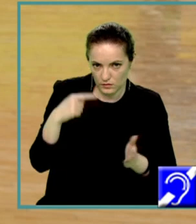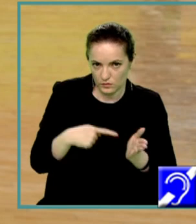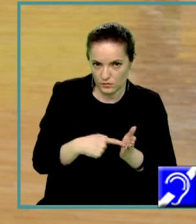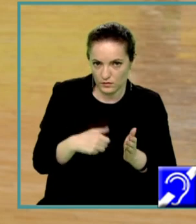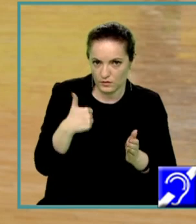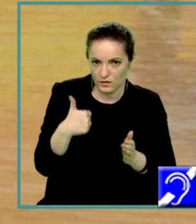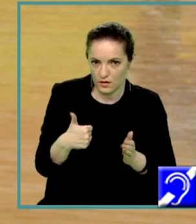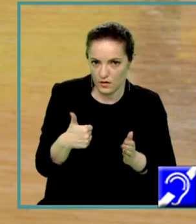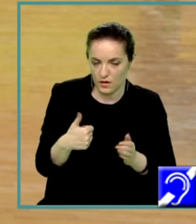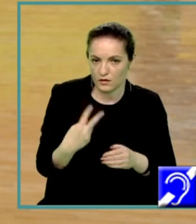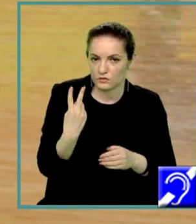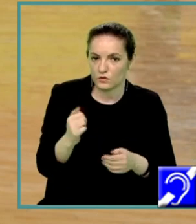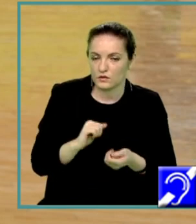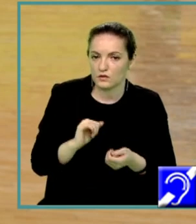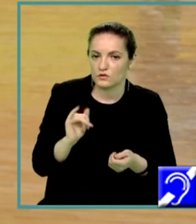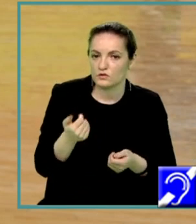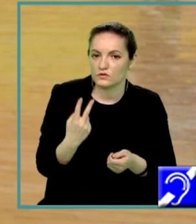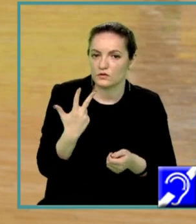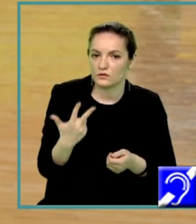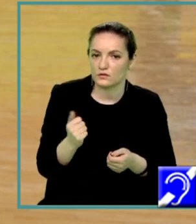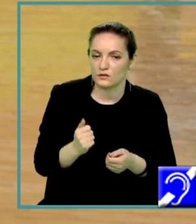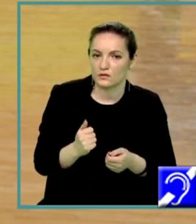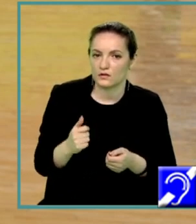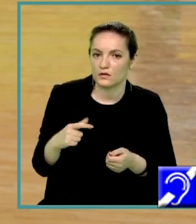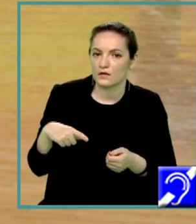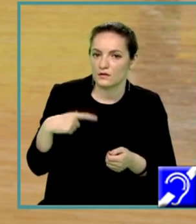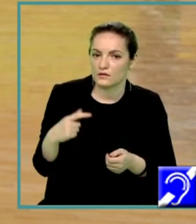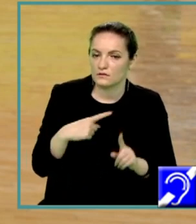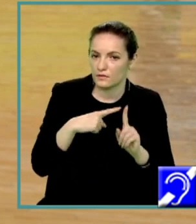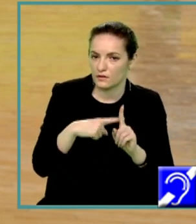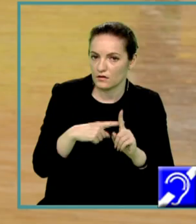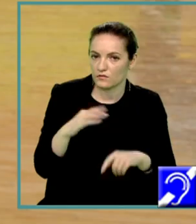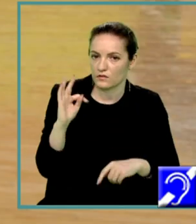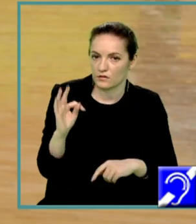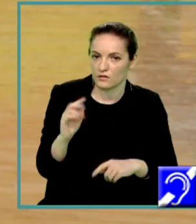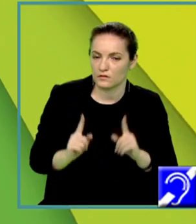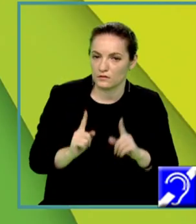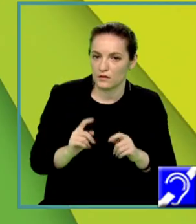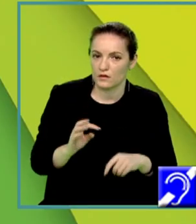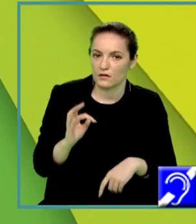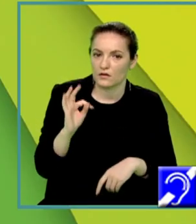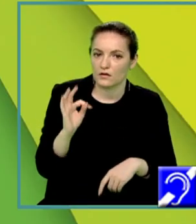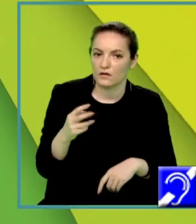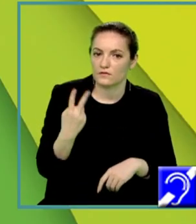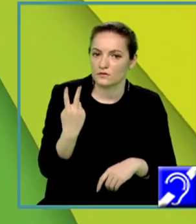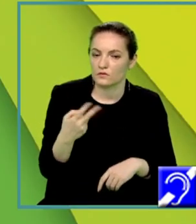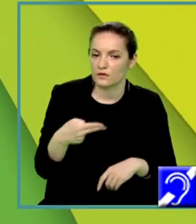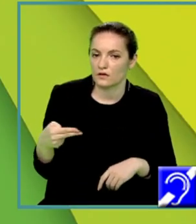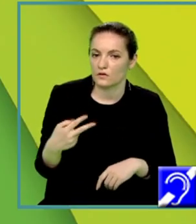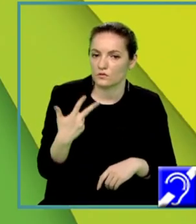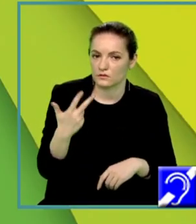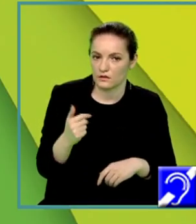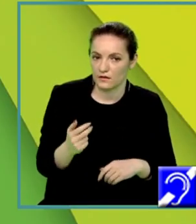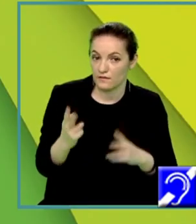de coordonate 2 și 3 se află pe graficul unei funcții dacă f de 2 egal cu 3. De aceea